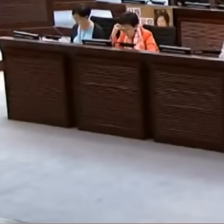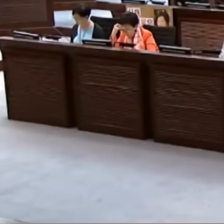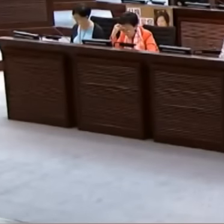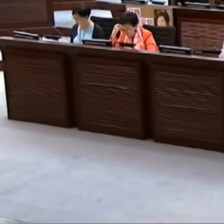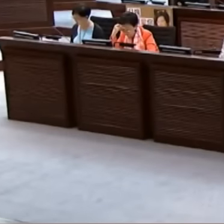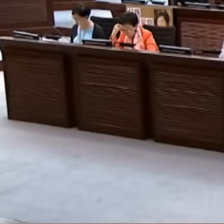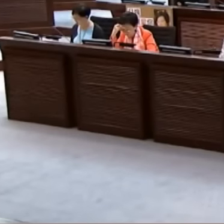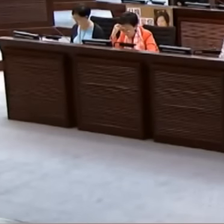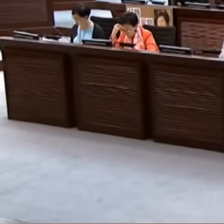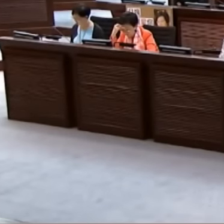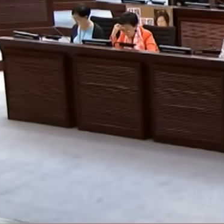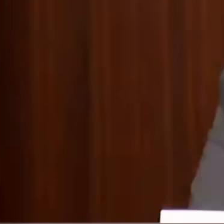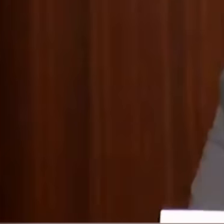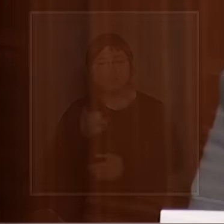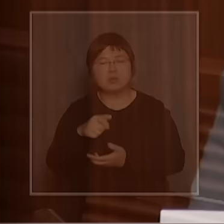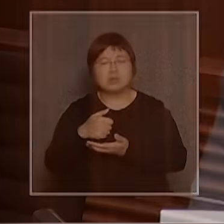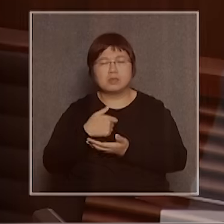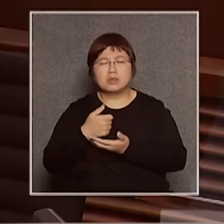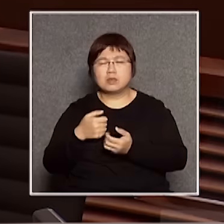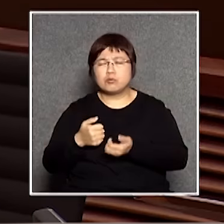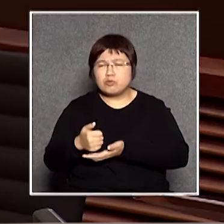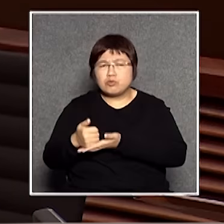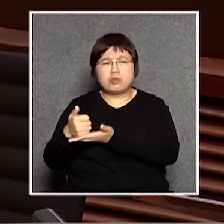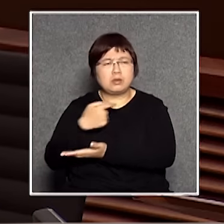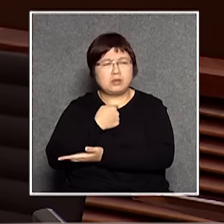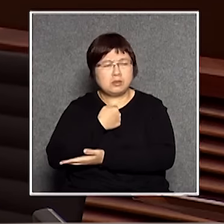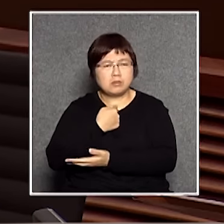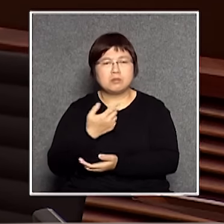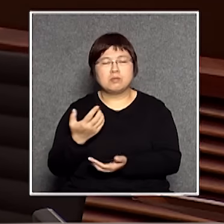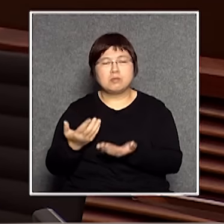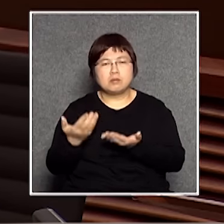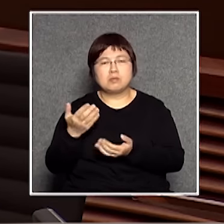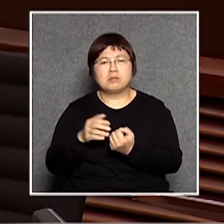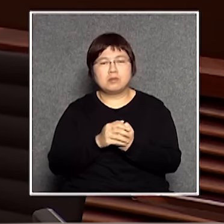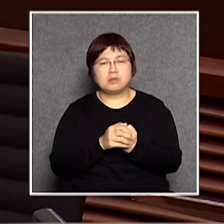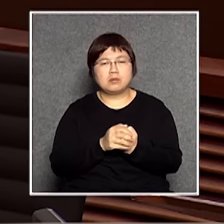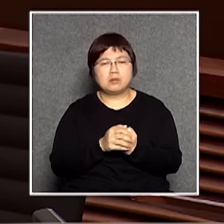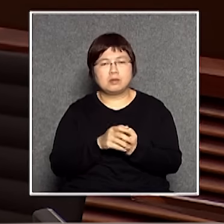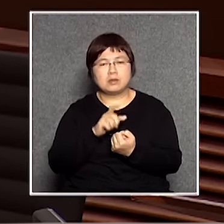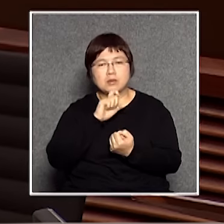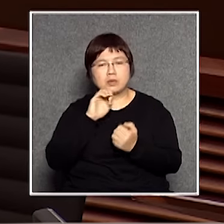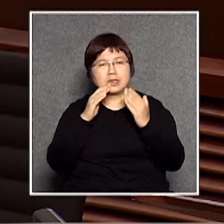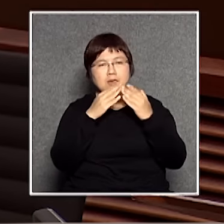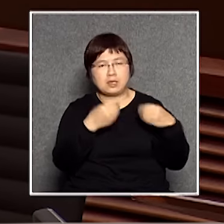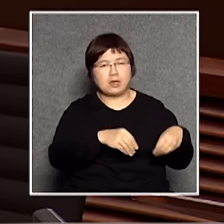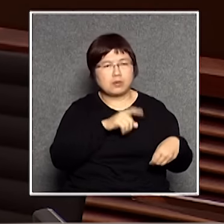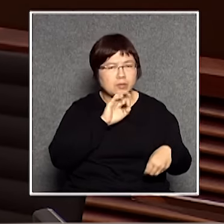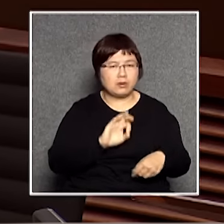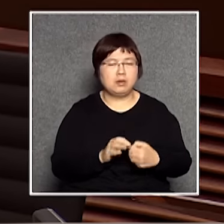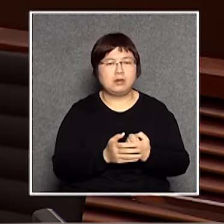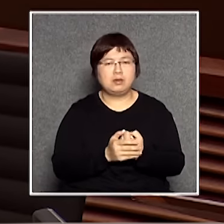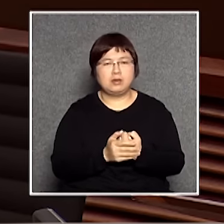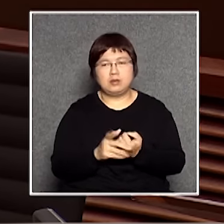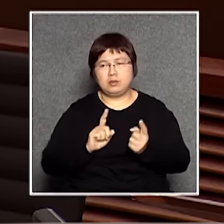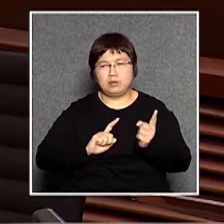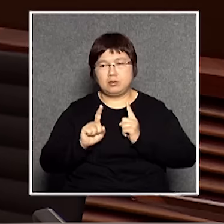讓你走過來隨便搞，這些是基本的尊重。 甚至到可以說到底有沒有家教的，隨便